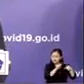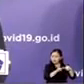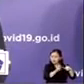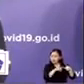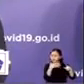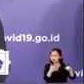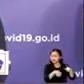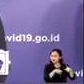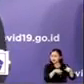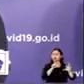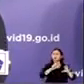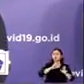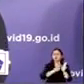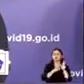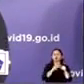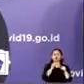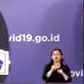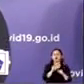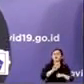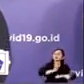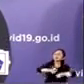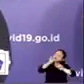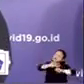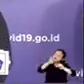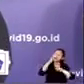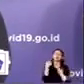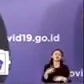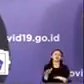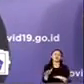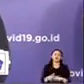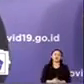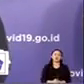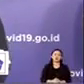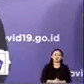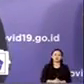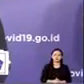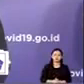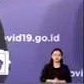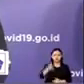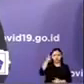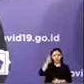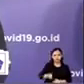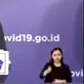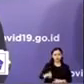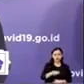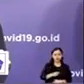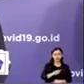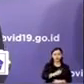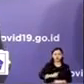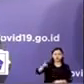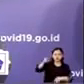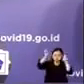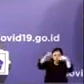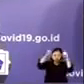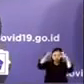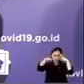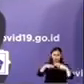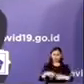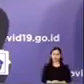7 jurnal untuk terkait dengan penelitian ini terima kasih wassalamualaikum warahmatullahi wabarakatuh